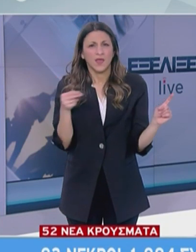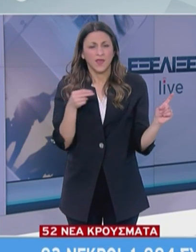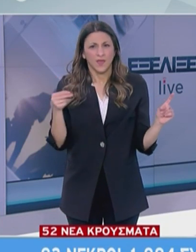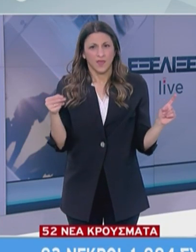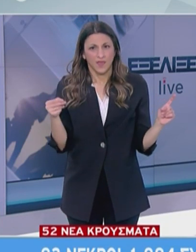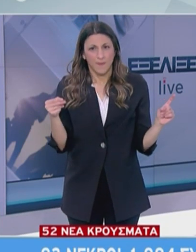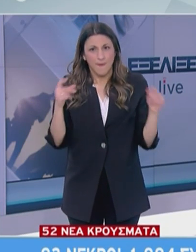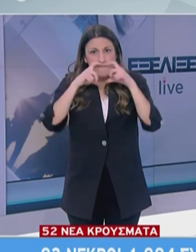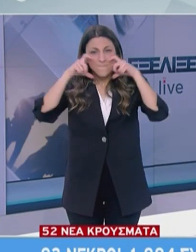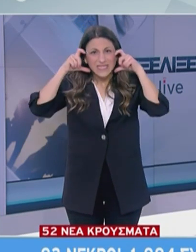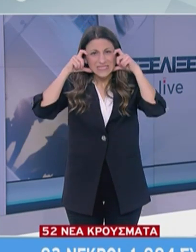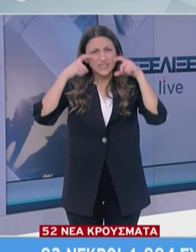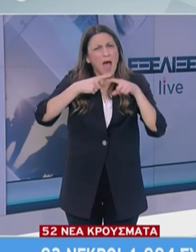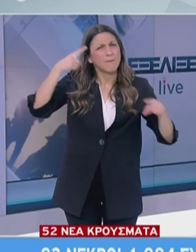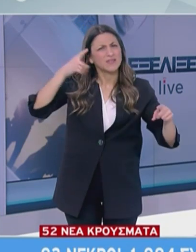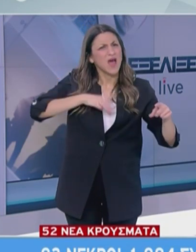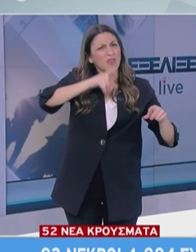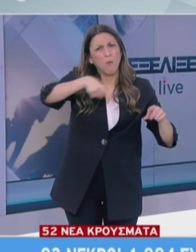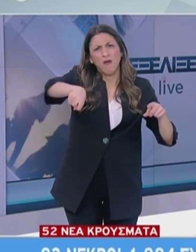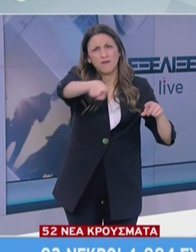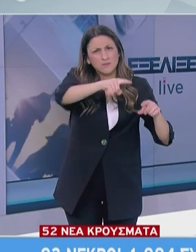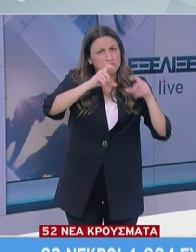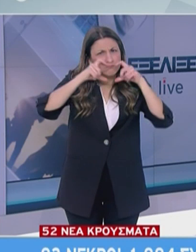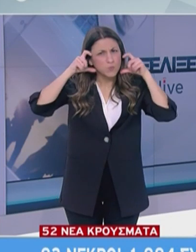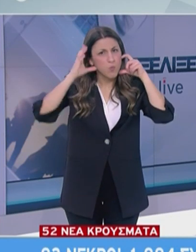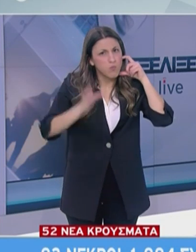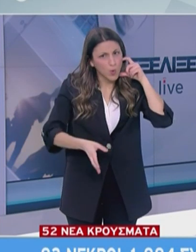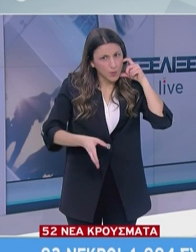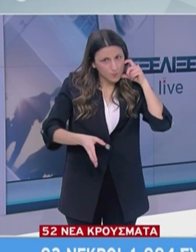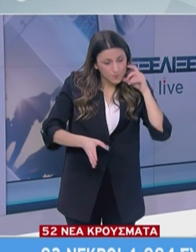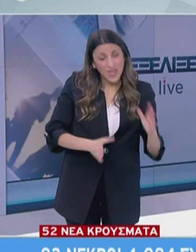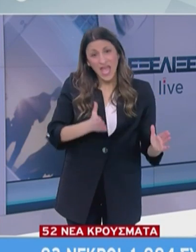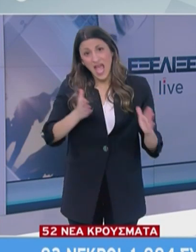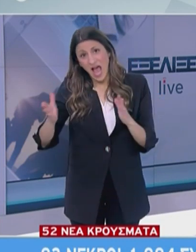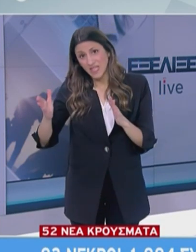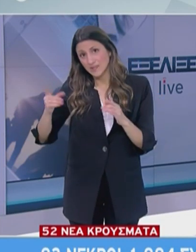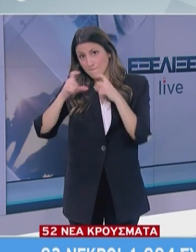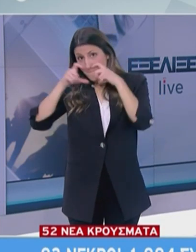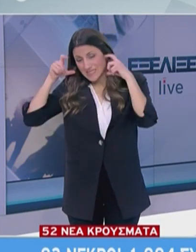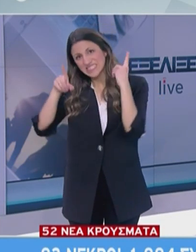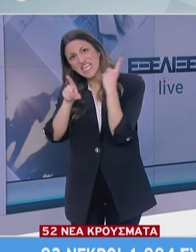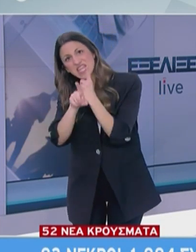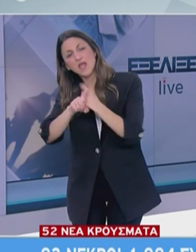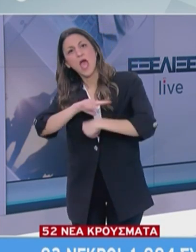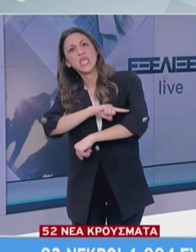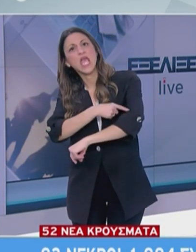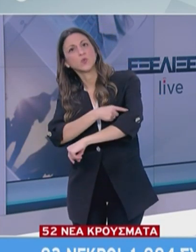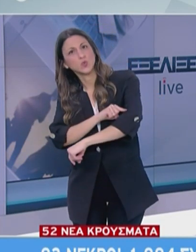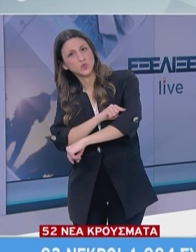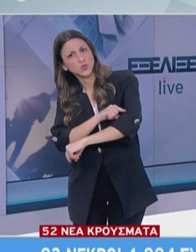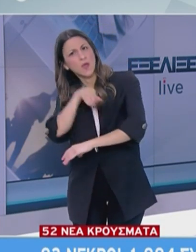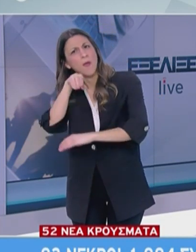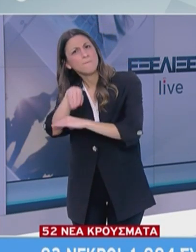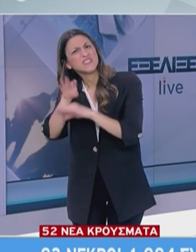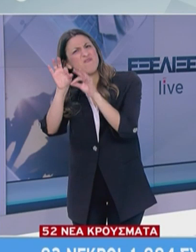για τις μάσκες στο γενικό κοινό. Και στην διεθνή βιβλιογραφία αναφέρονται και σαν respirators. Κάποιοι θα έχετε δει, κάποιες περιέχουν βαλβίδα, κάποιες δεν